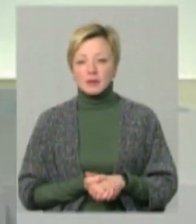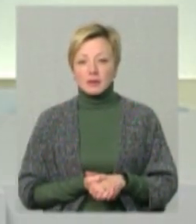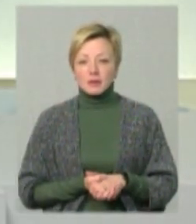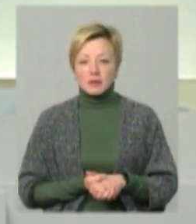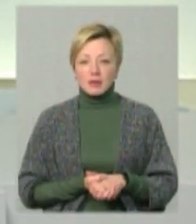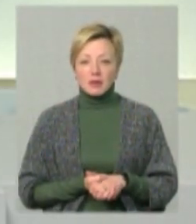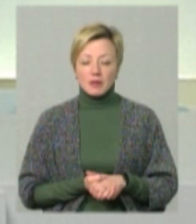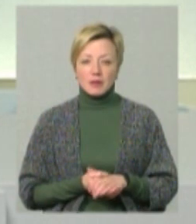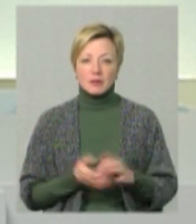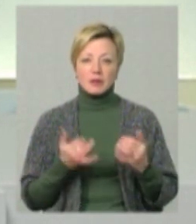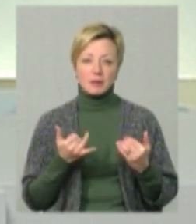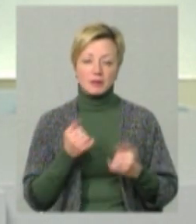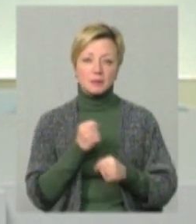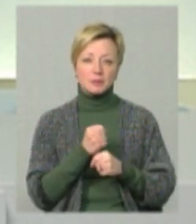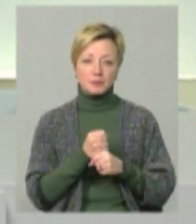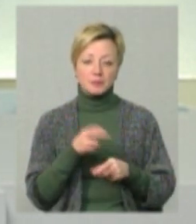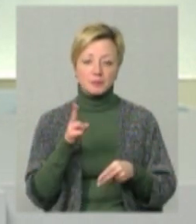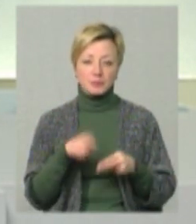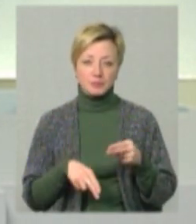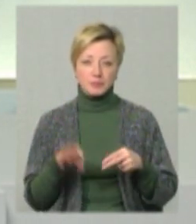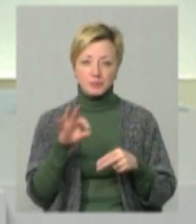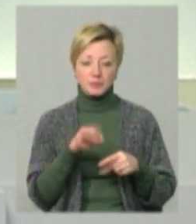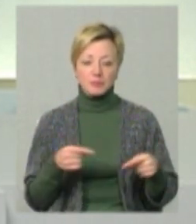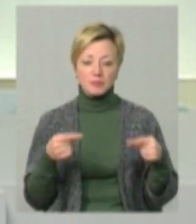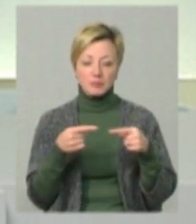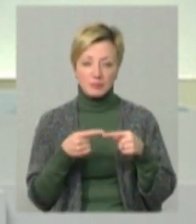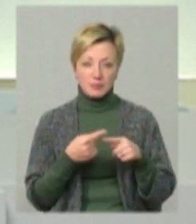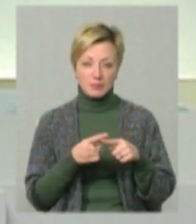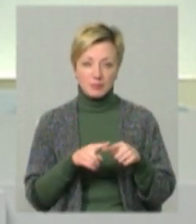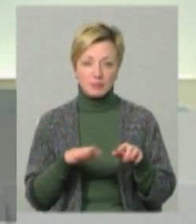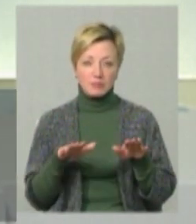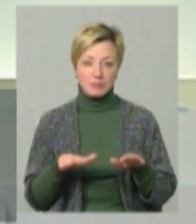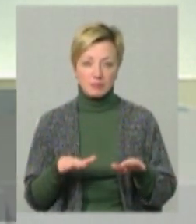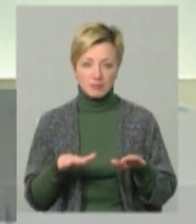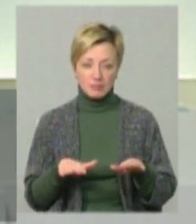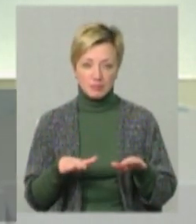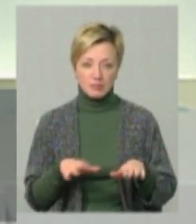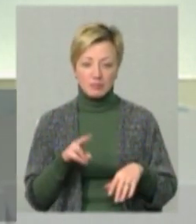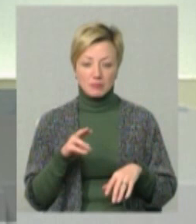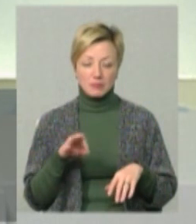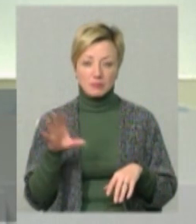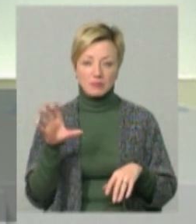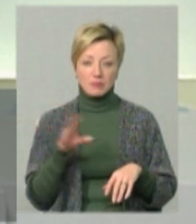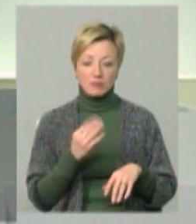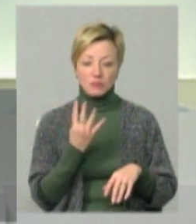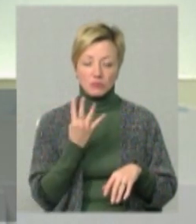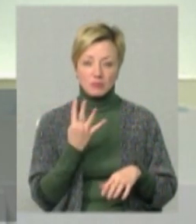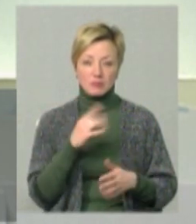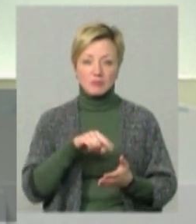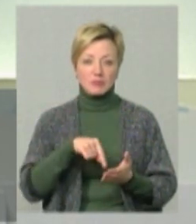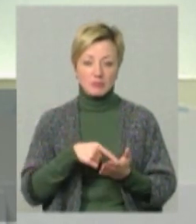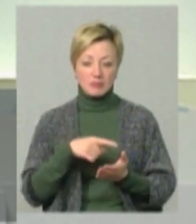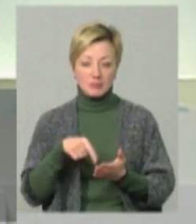робота завершена щодо визначення цих місць. І по всім чотирьом містам,